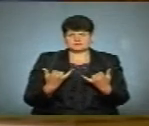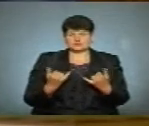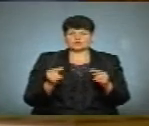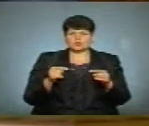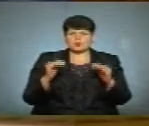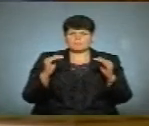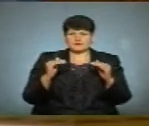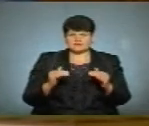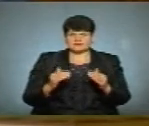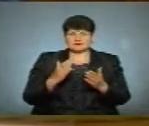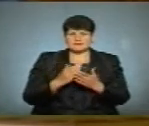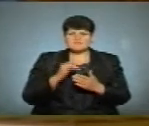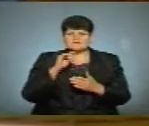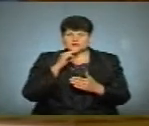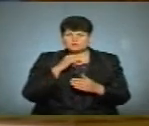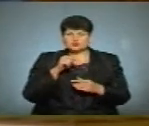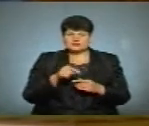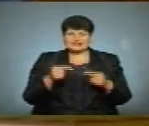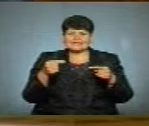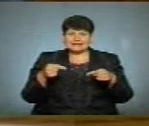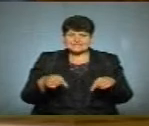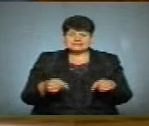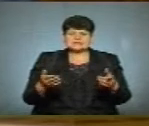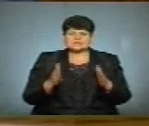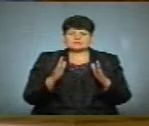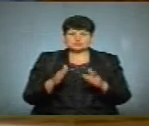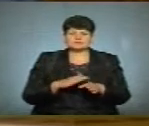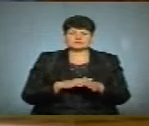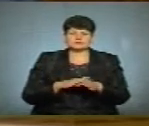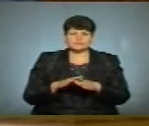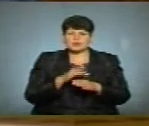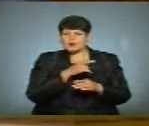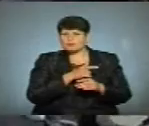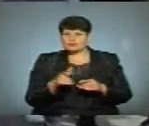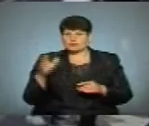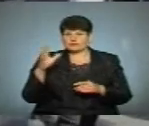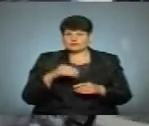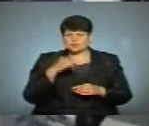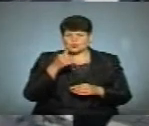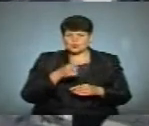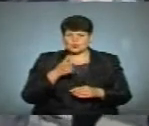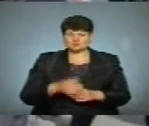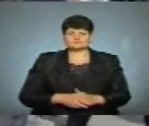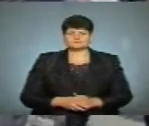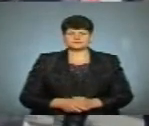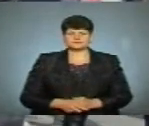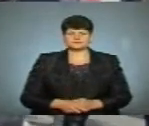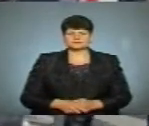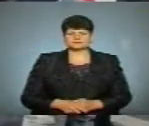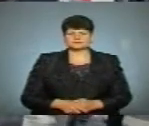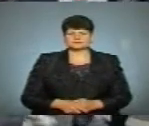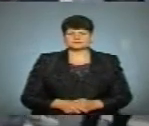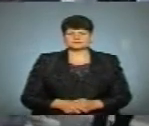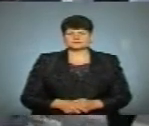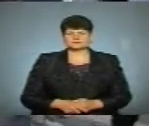того падіння, яке ми маємо в економіці, і до тих криз, з якими ми будемо справлятися протягом цілого року. Діана Ярошенко, Андрій Прокопів. Новини